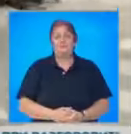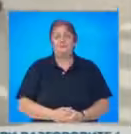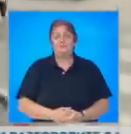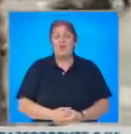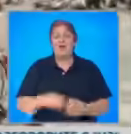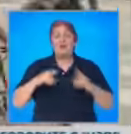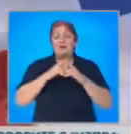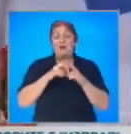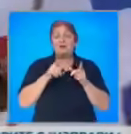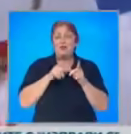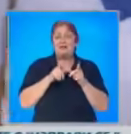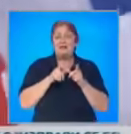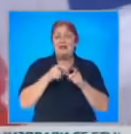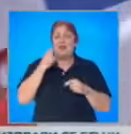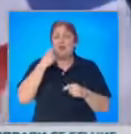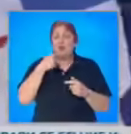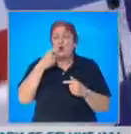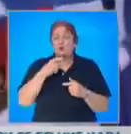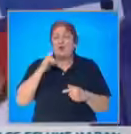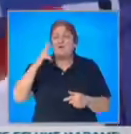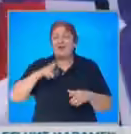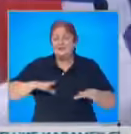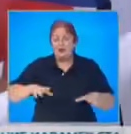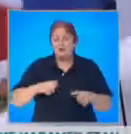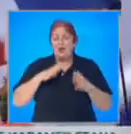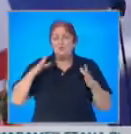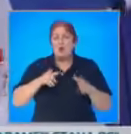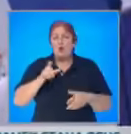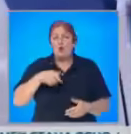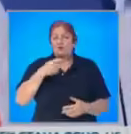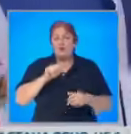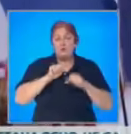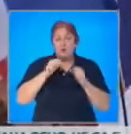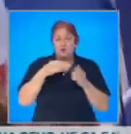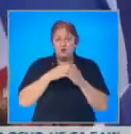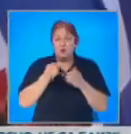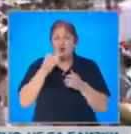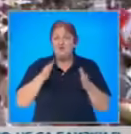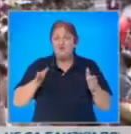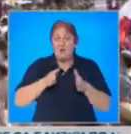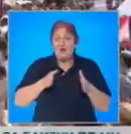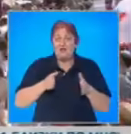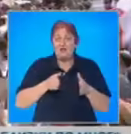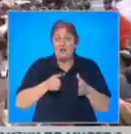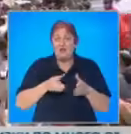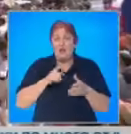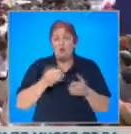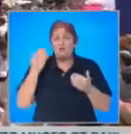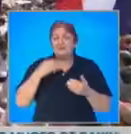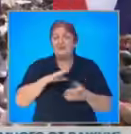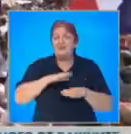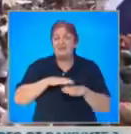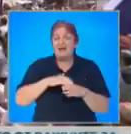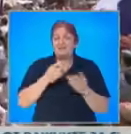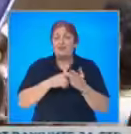В Париж, Марсилия, Бордо и много други френски градове десетки хиляди излязоха на протест срещу новите ограничения. По предварителни